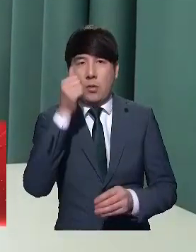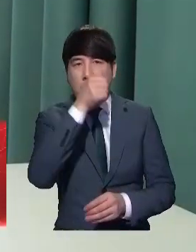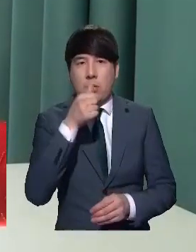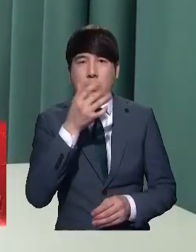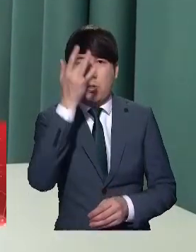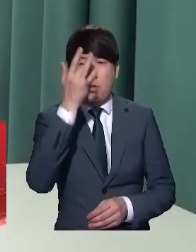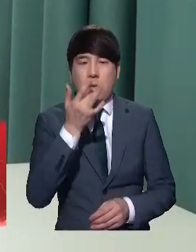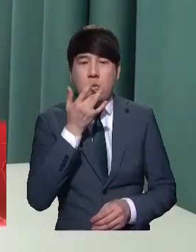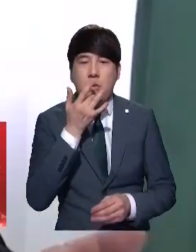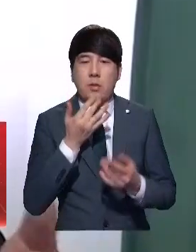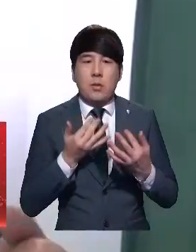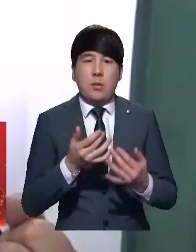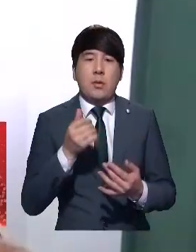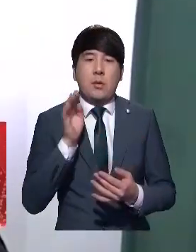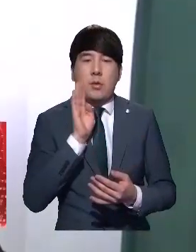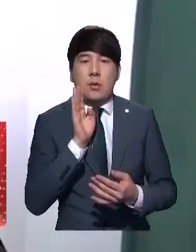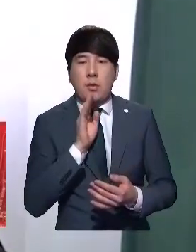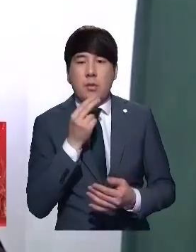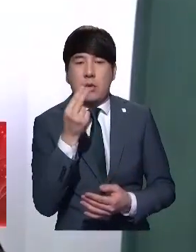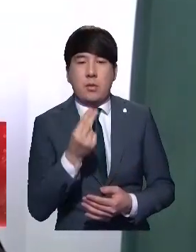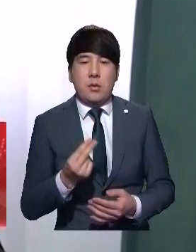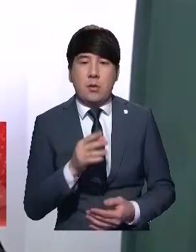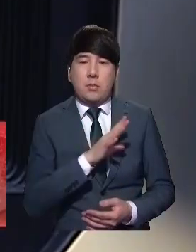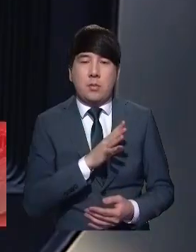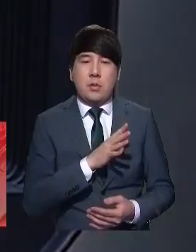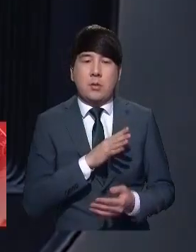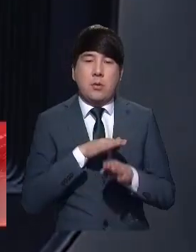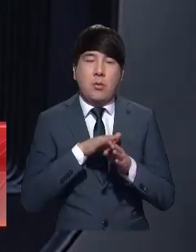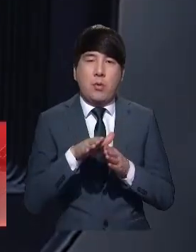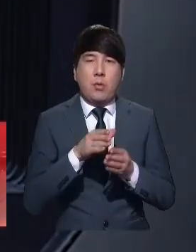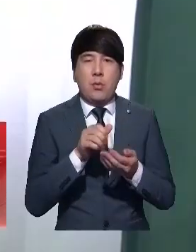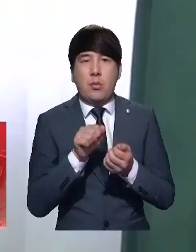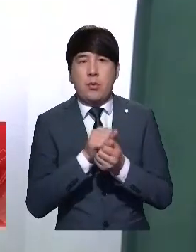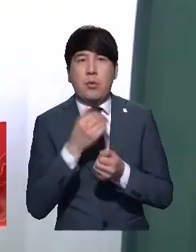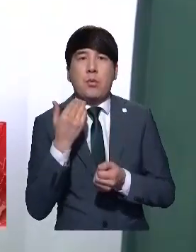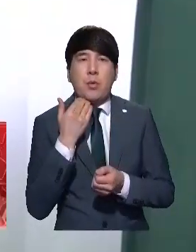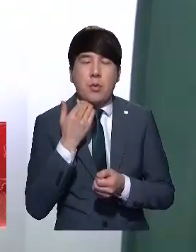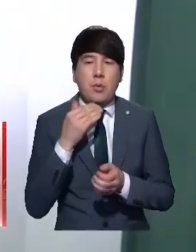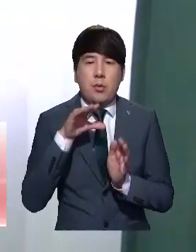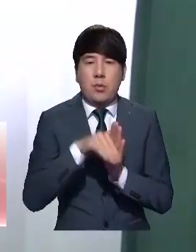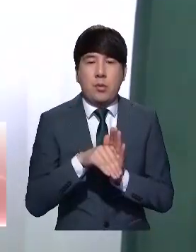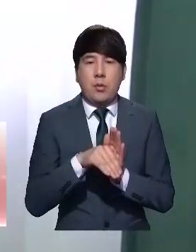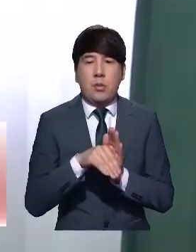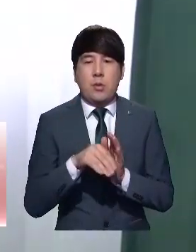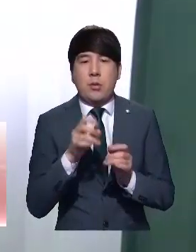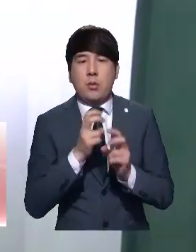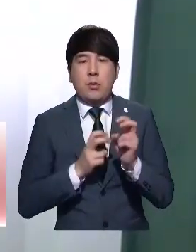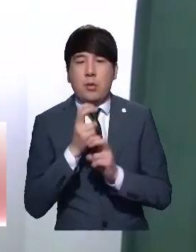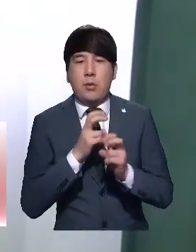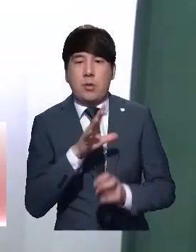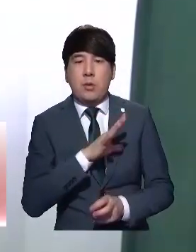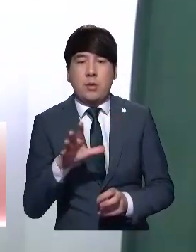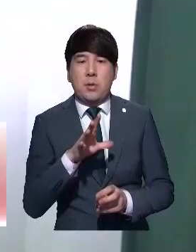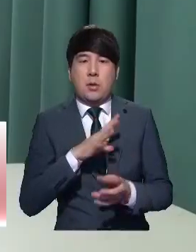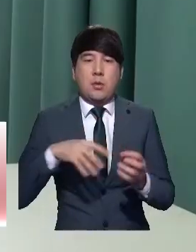был дефицит воды в Астане. Павлодар в этом году была засуха, заливные луга. Почему? Потому что не был контррегулятор. Это должен ГИС